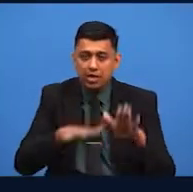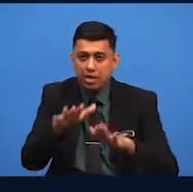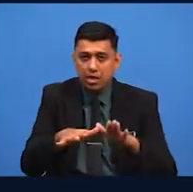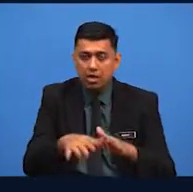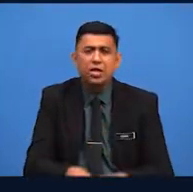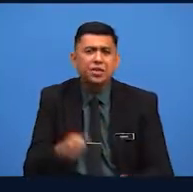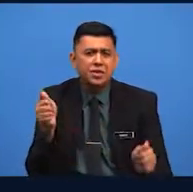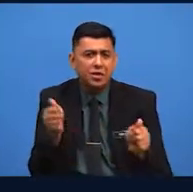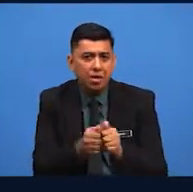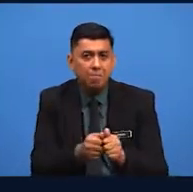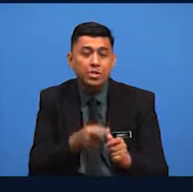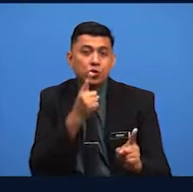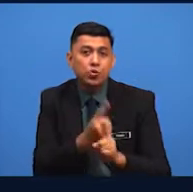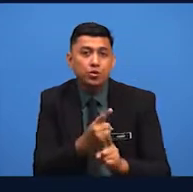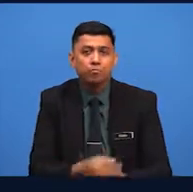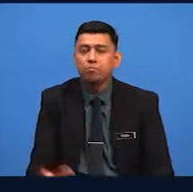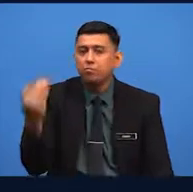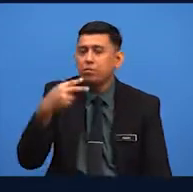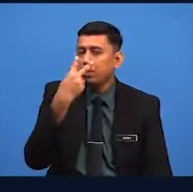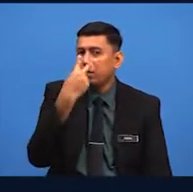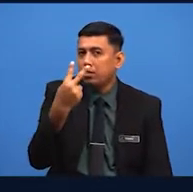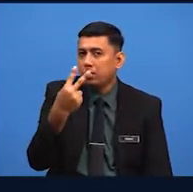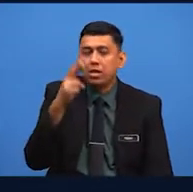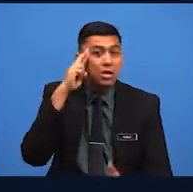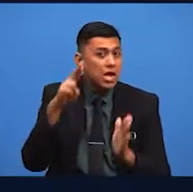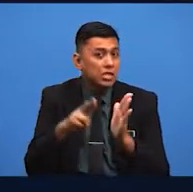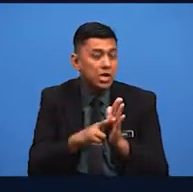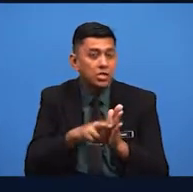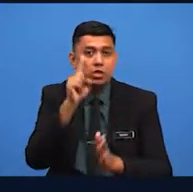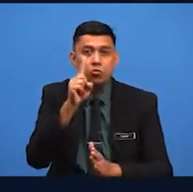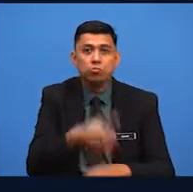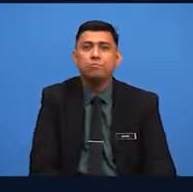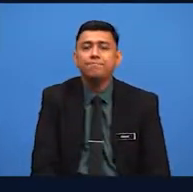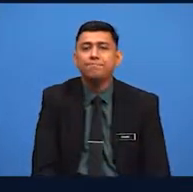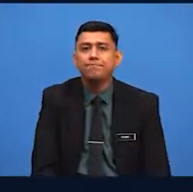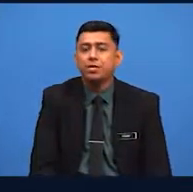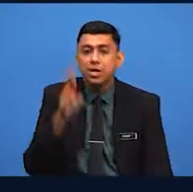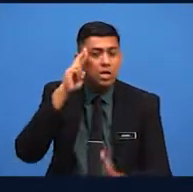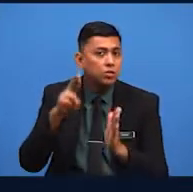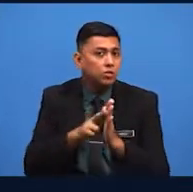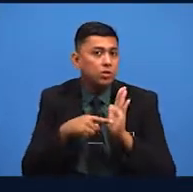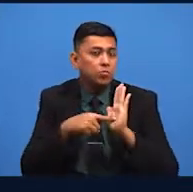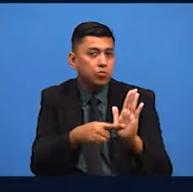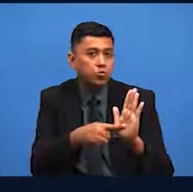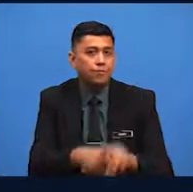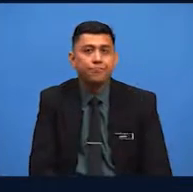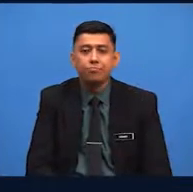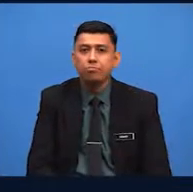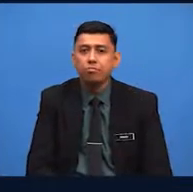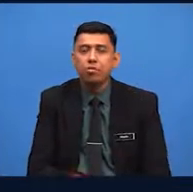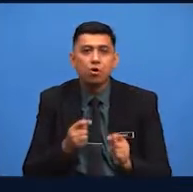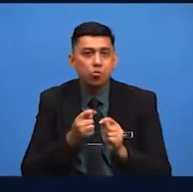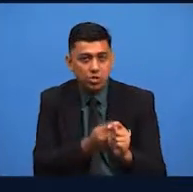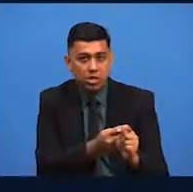dinyatakan dengan betul. Mari kita lihat rajah 1. Rajah ini menunjukkan urutan